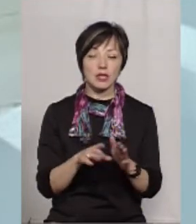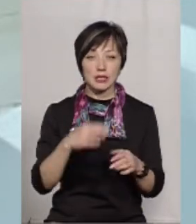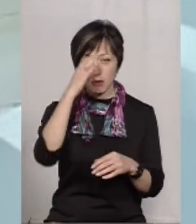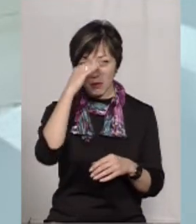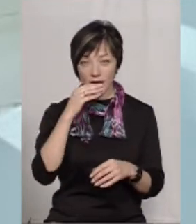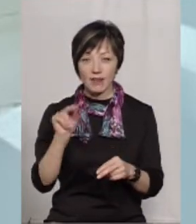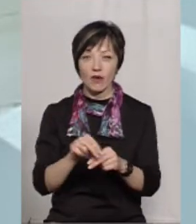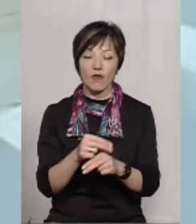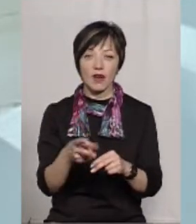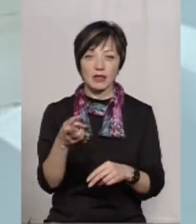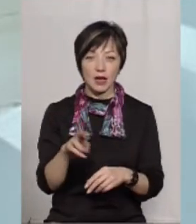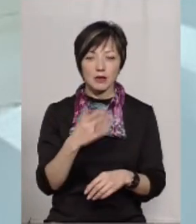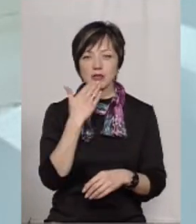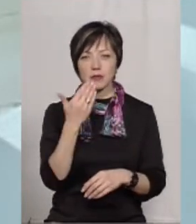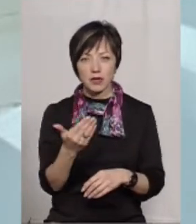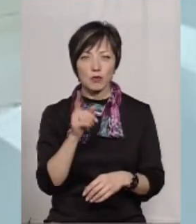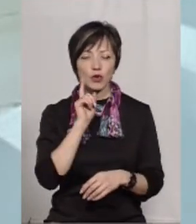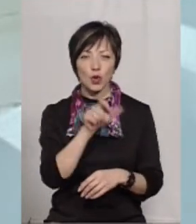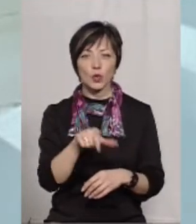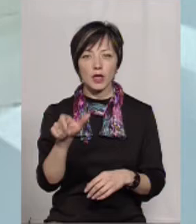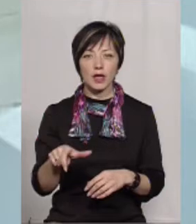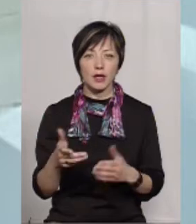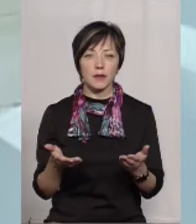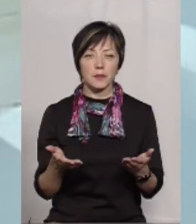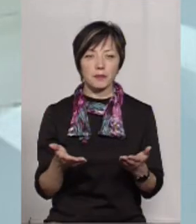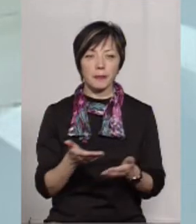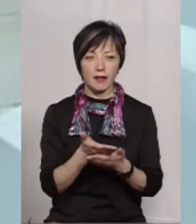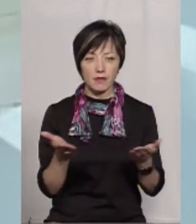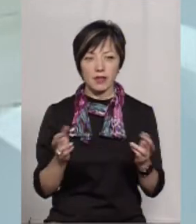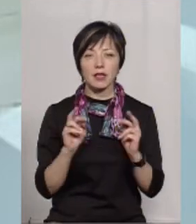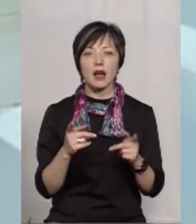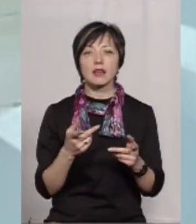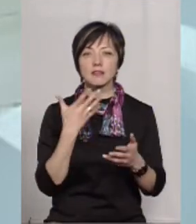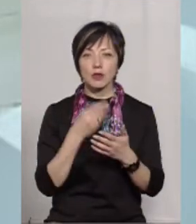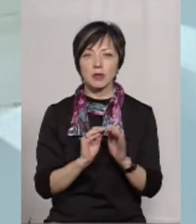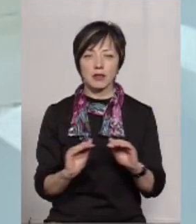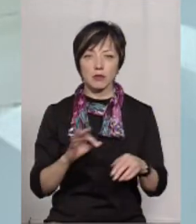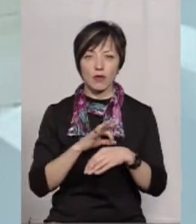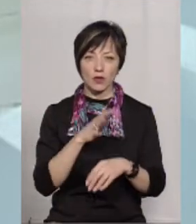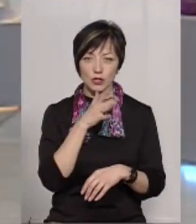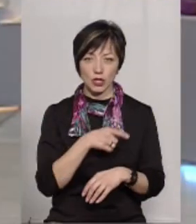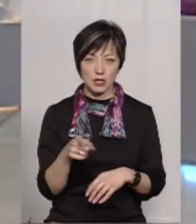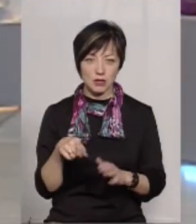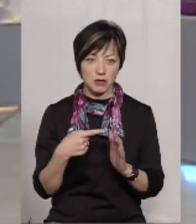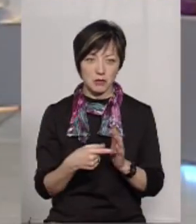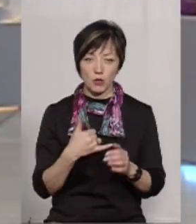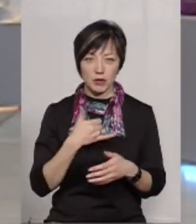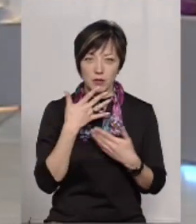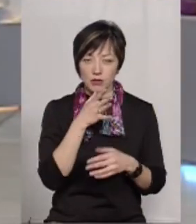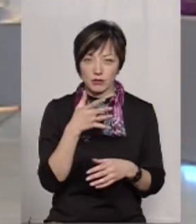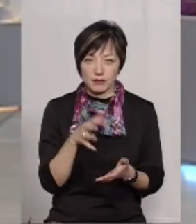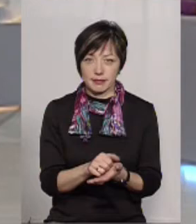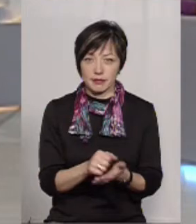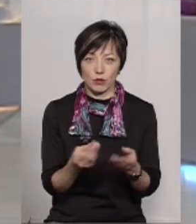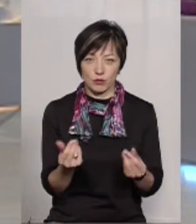тільки батька, а й вихователя. Іноді запитуєш молодих людей, ви як зі своїми дітьми проводите час? А батько каже, в мене немає часу,